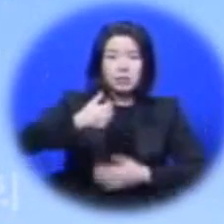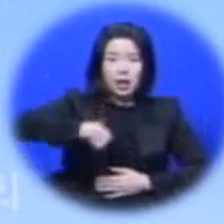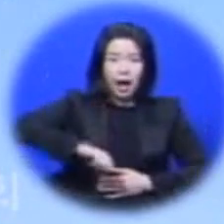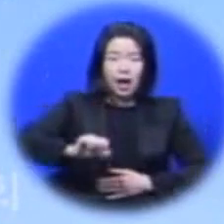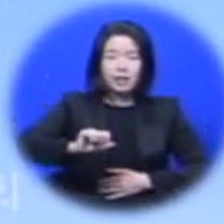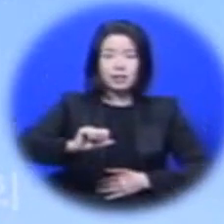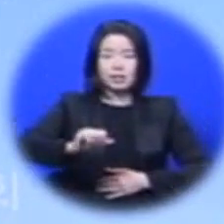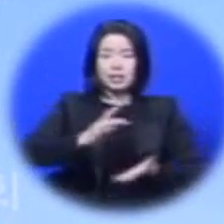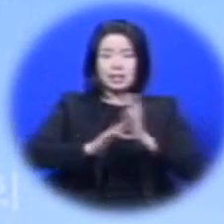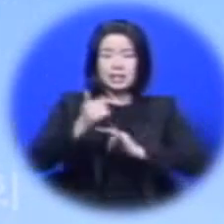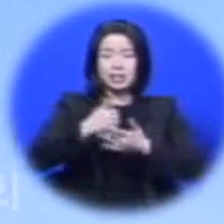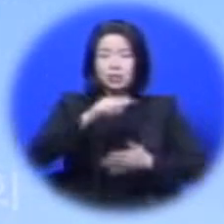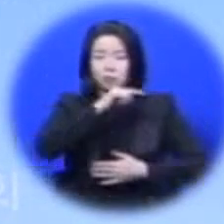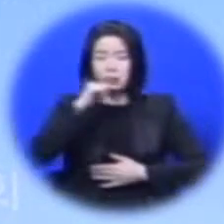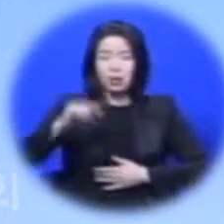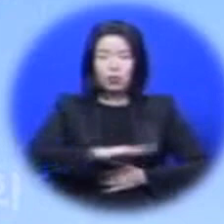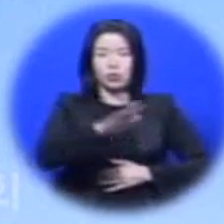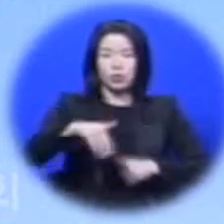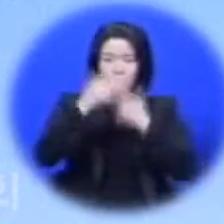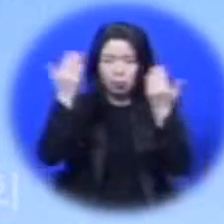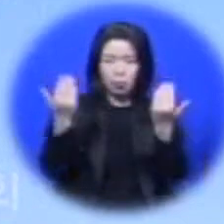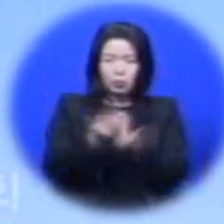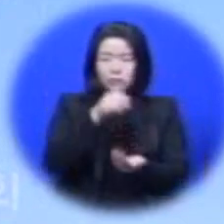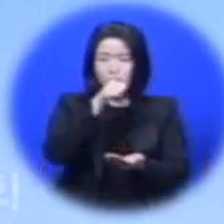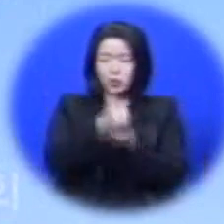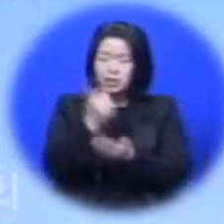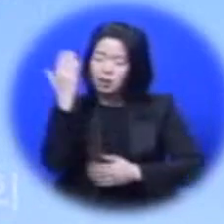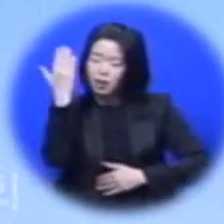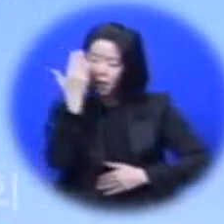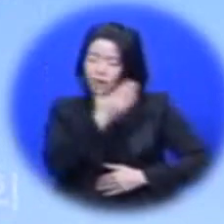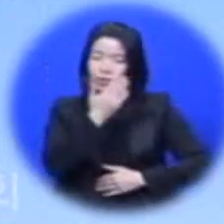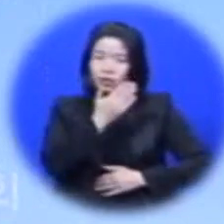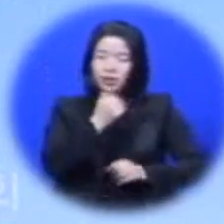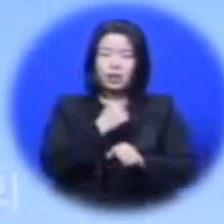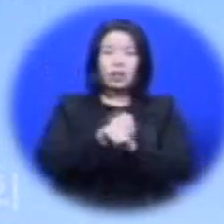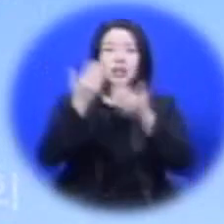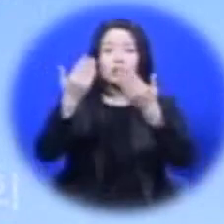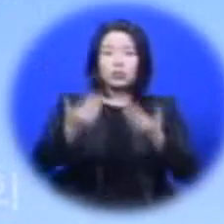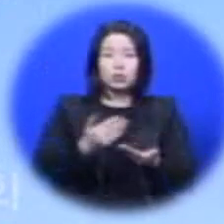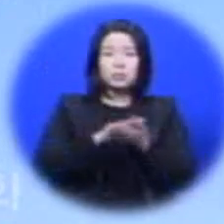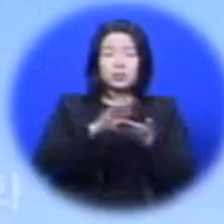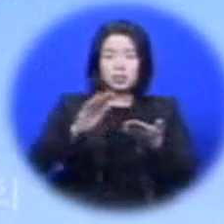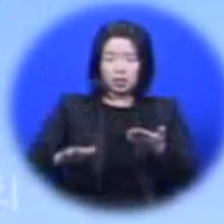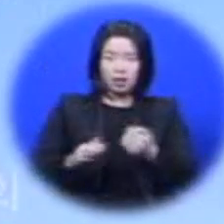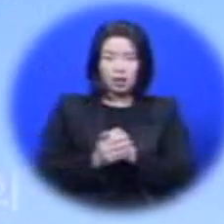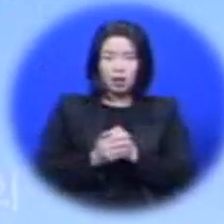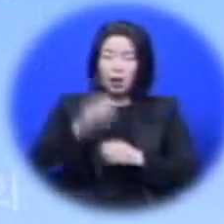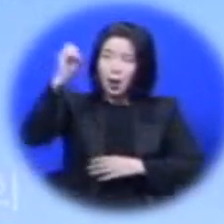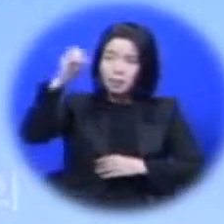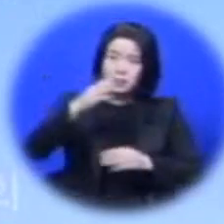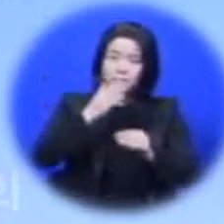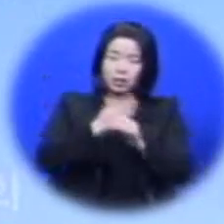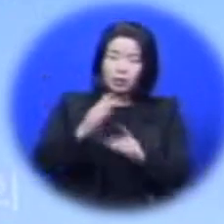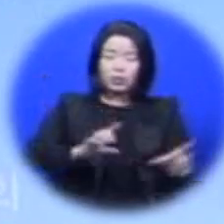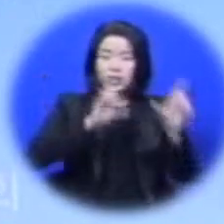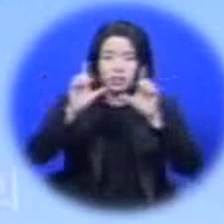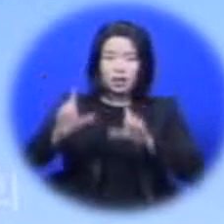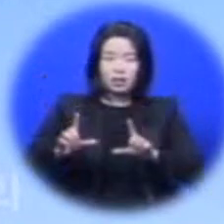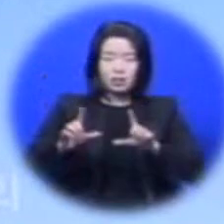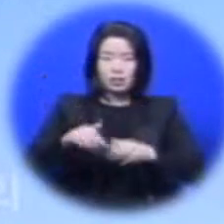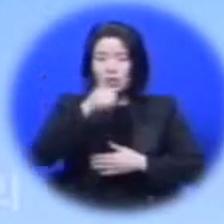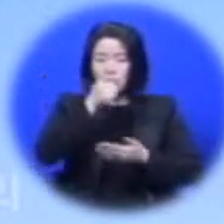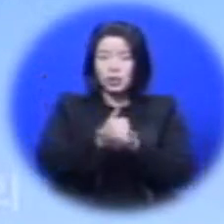피가 우리를 모든 죄에서 깨끗하게 해주십니다. 만약에 빛 가운데 사는 것이 죄안 짓고